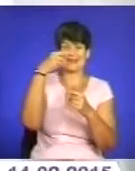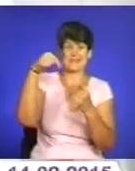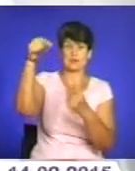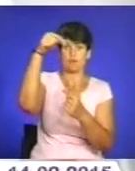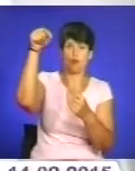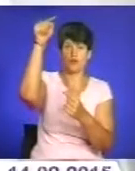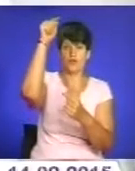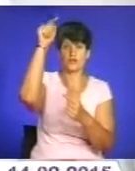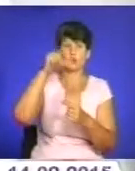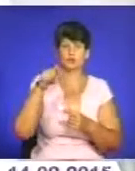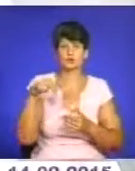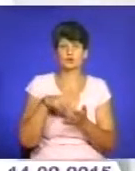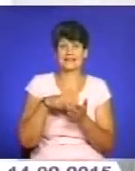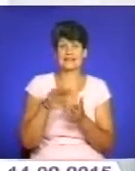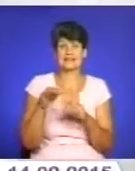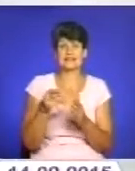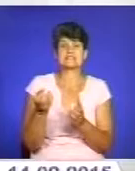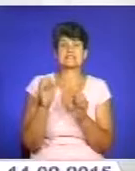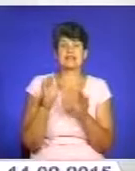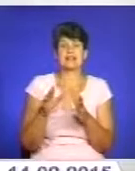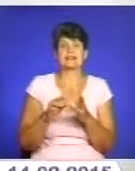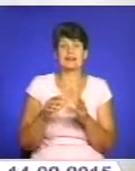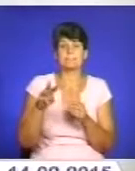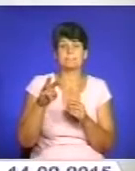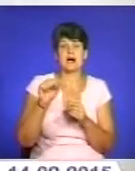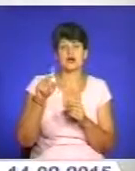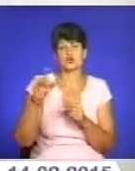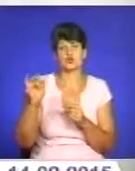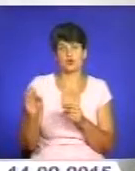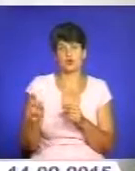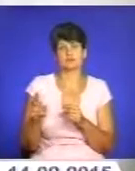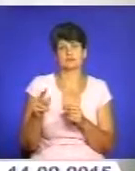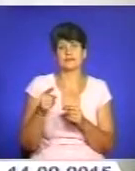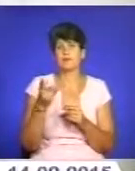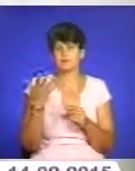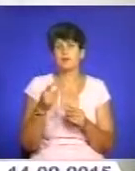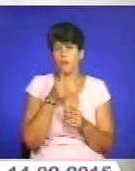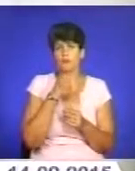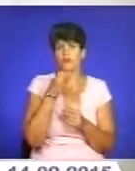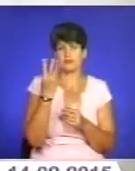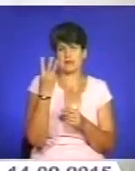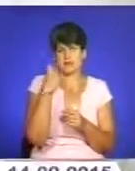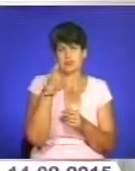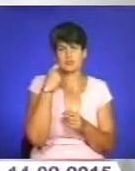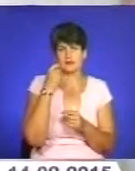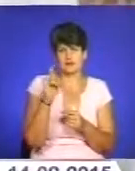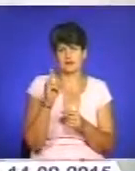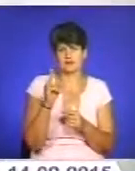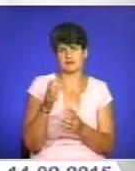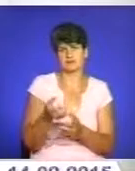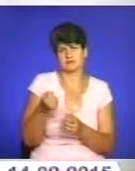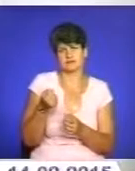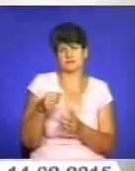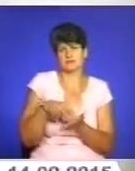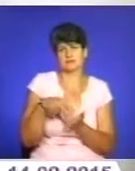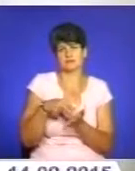люди вистроїлися, тобто діти здавали аналіз мазок на ентеробіоз. Ви спробуйте трьохрічну дитину